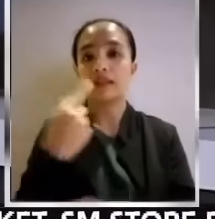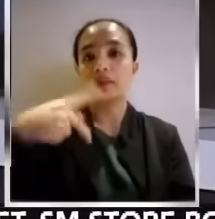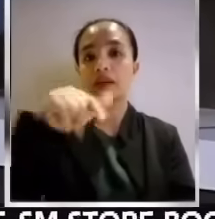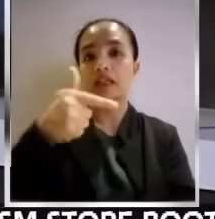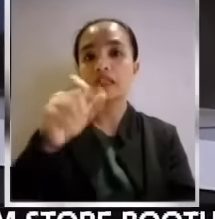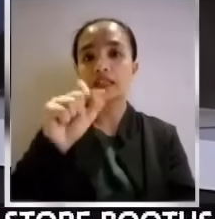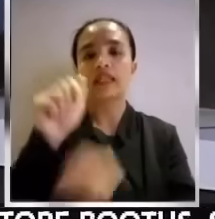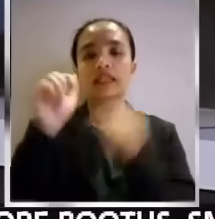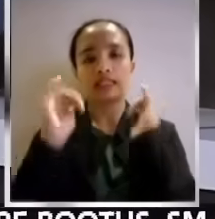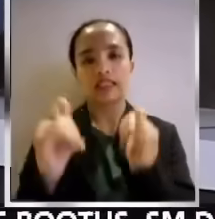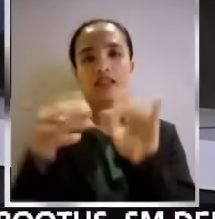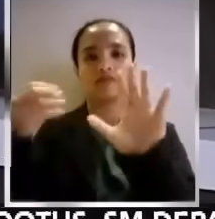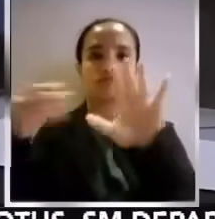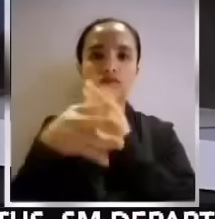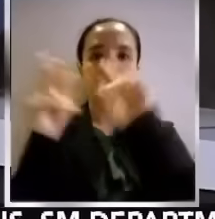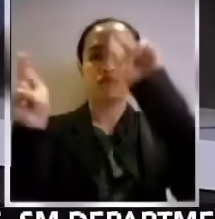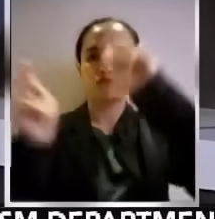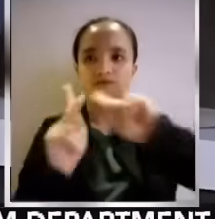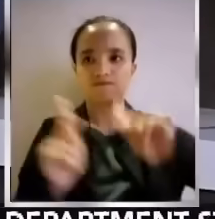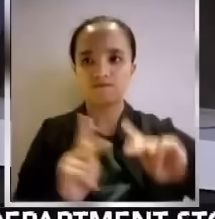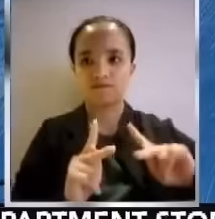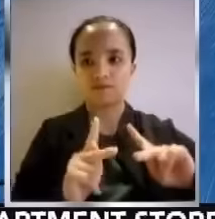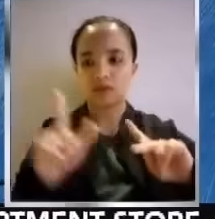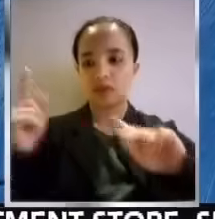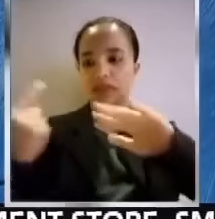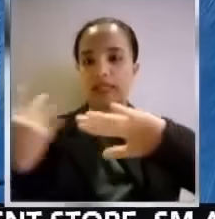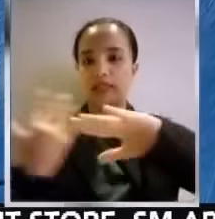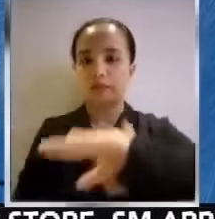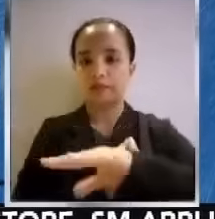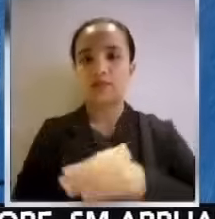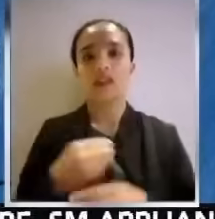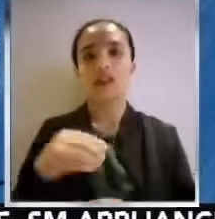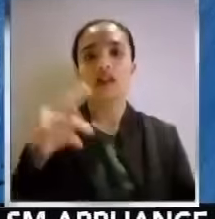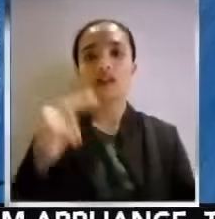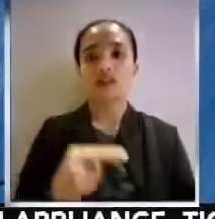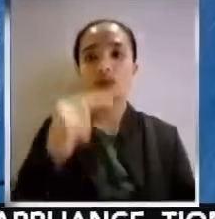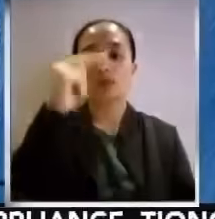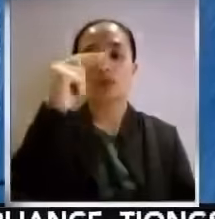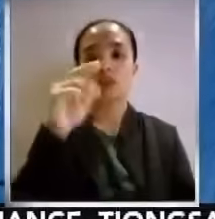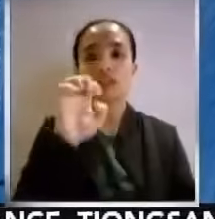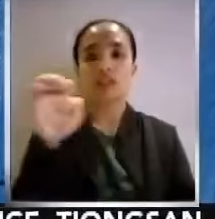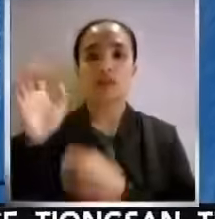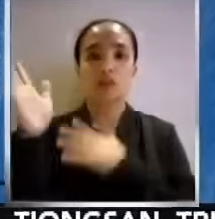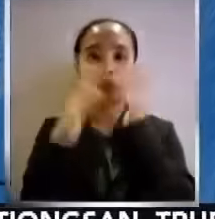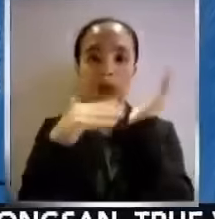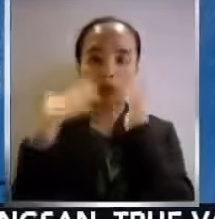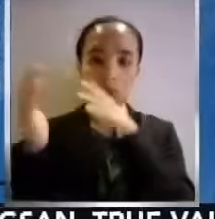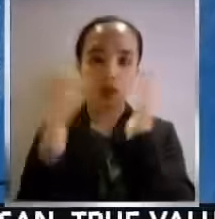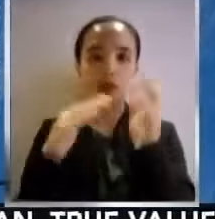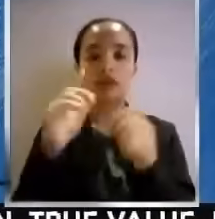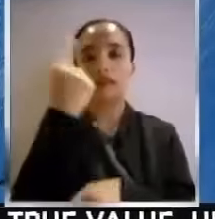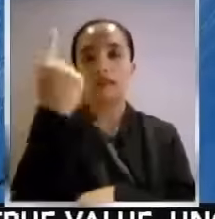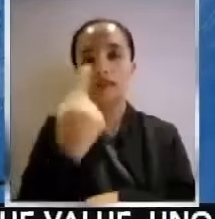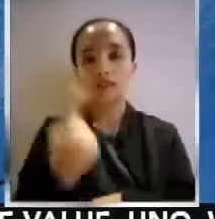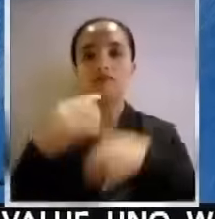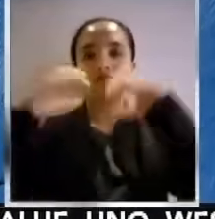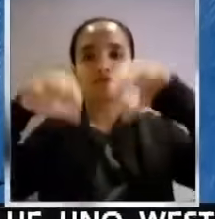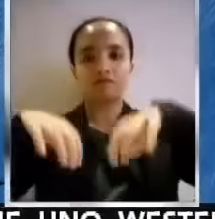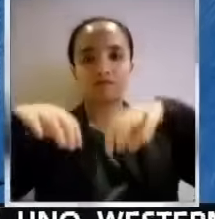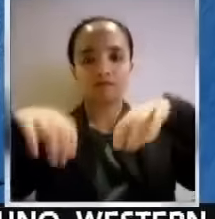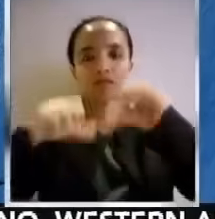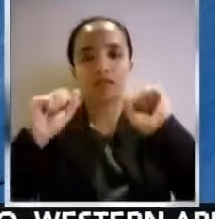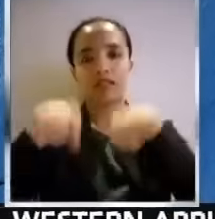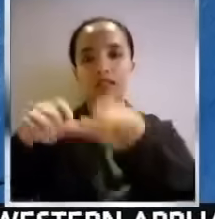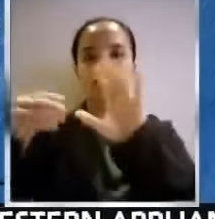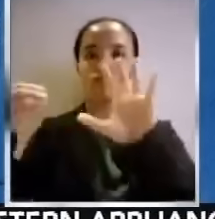rin sa Palawan ang trough o extension nito. Northeasterly surface wind flow at localized thunderstorms man ang makaaapekto sa iba pang